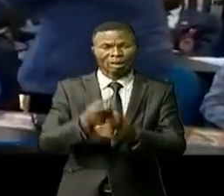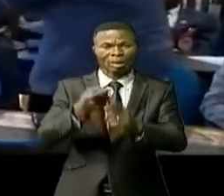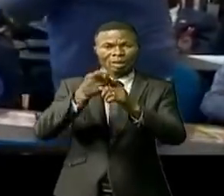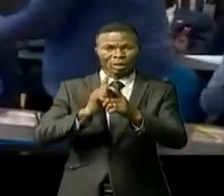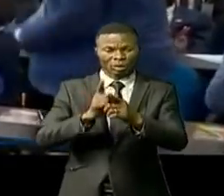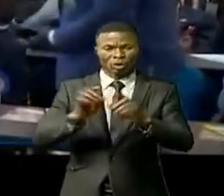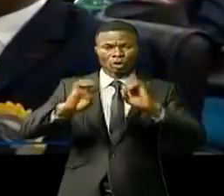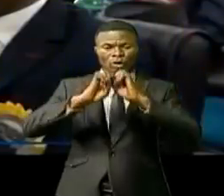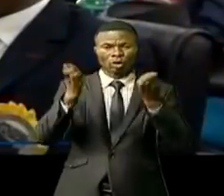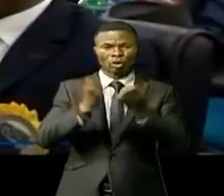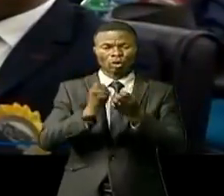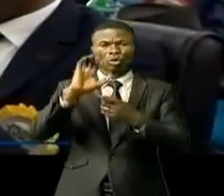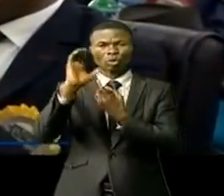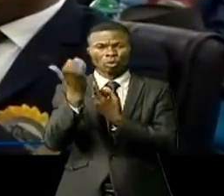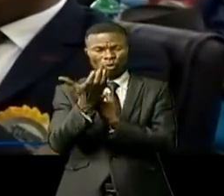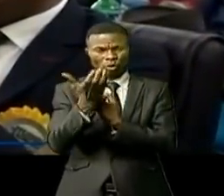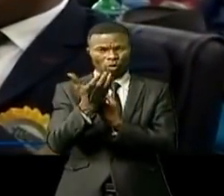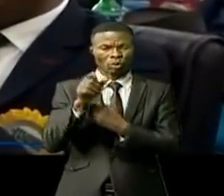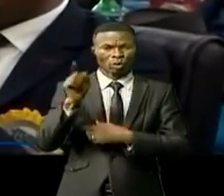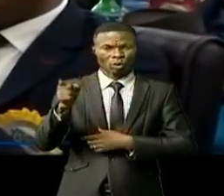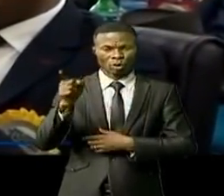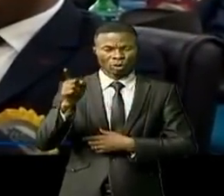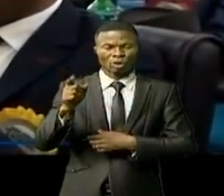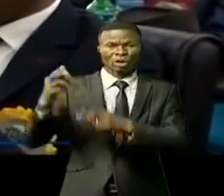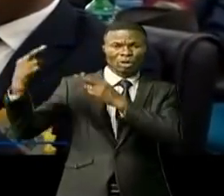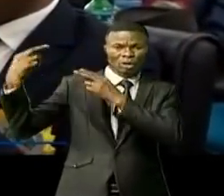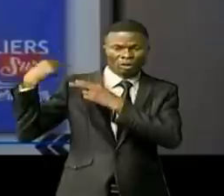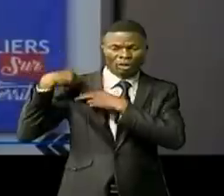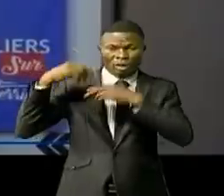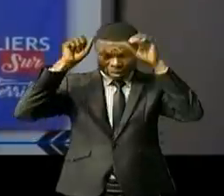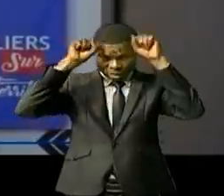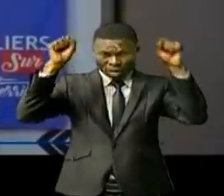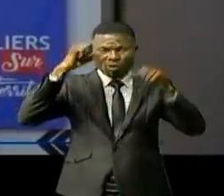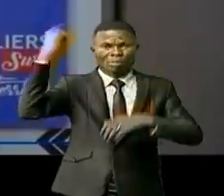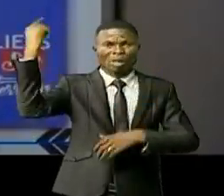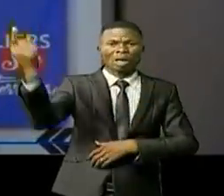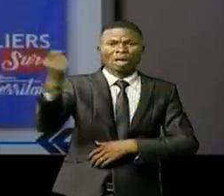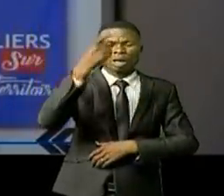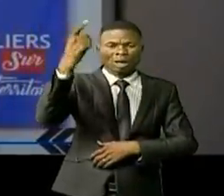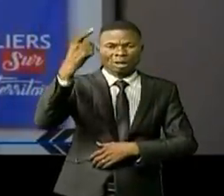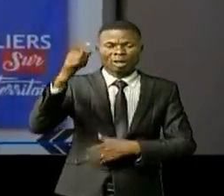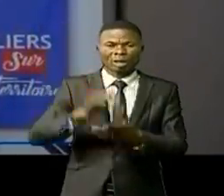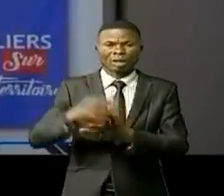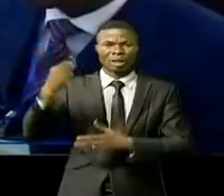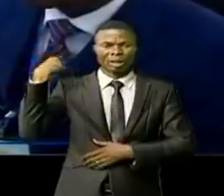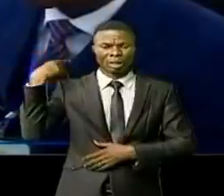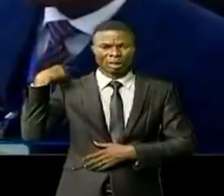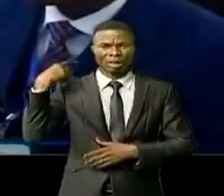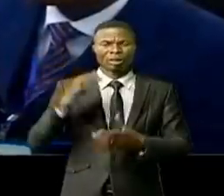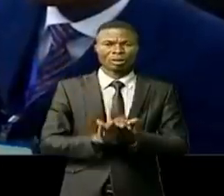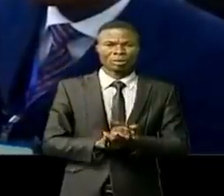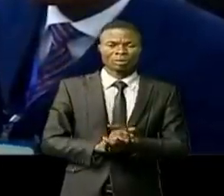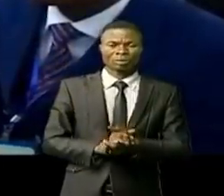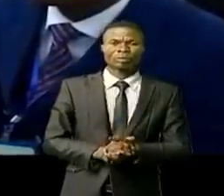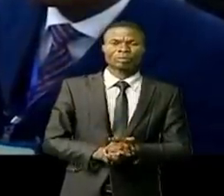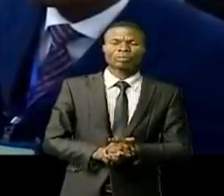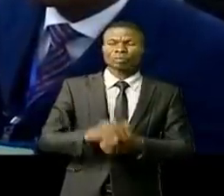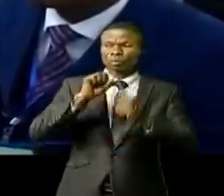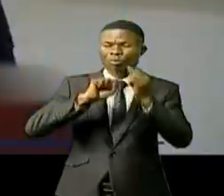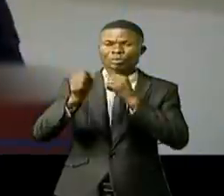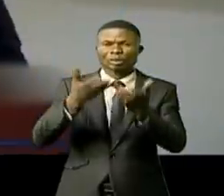structure socioculturelle Bruno Ibantou, dirigée par son président international, l'honorable Jethro Muyombi. Après cette